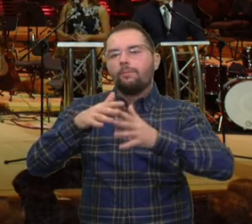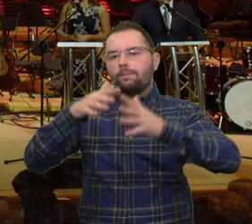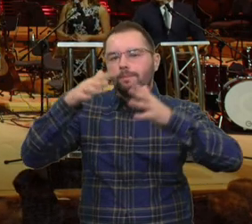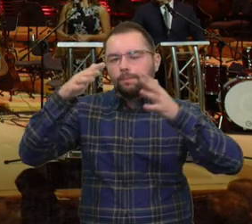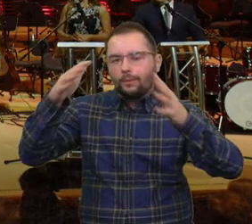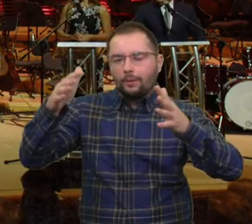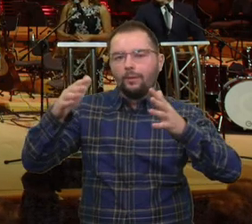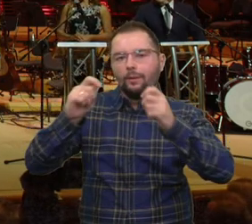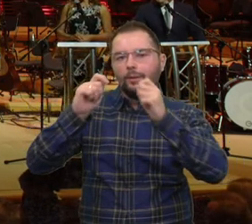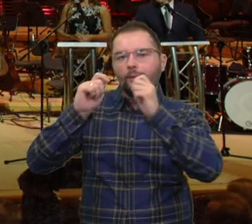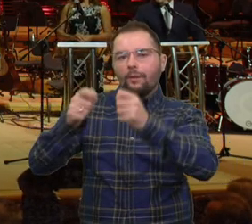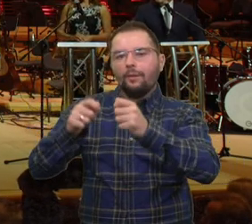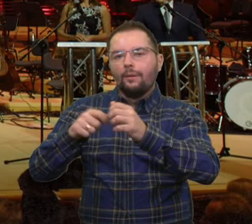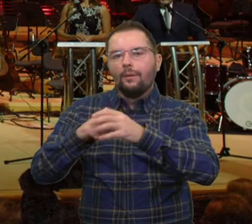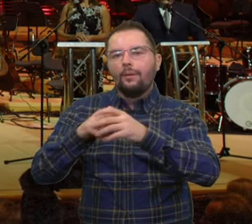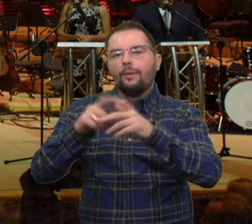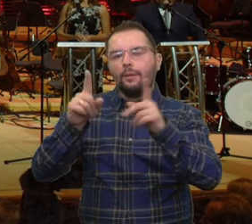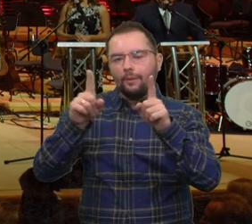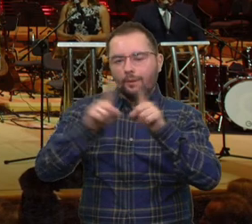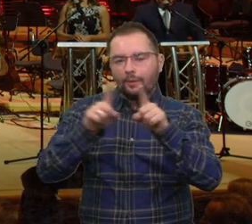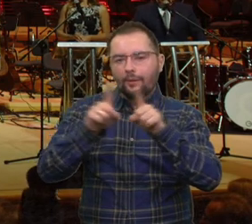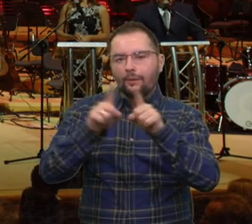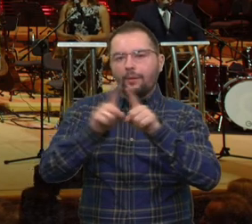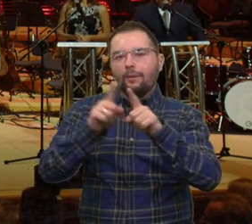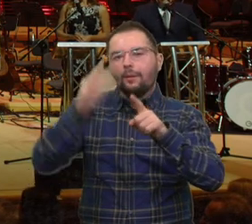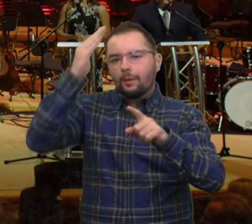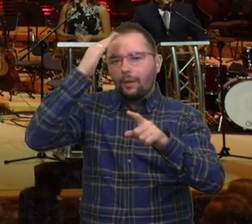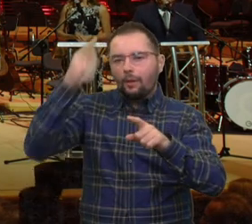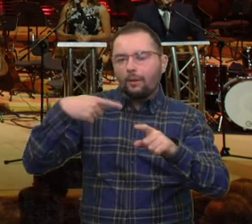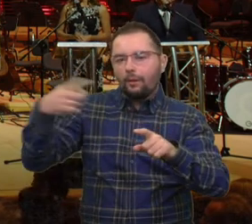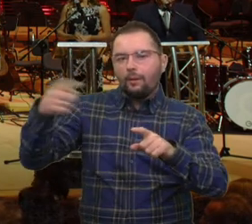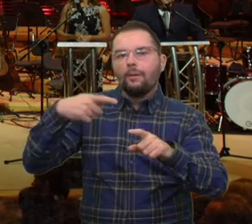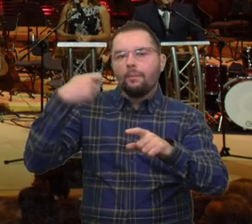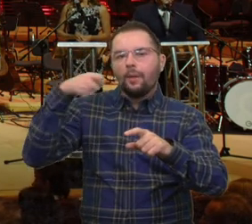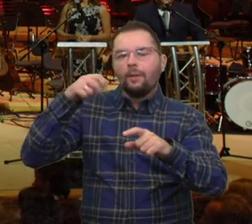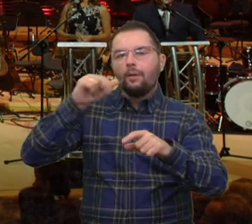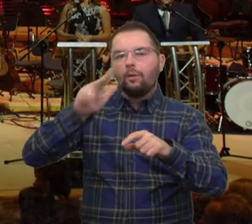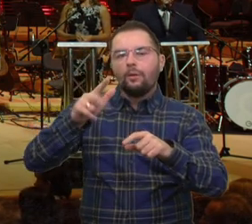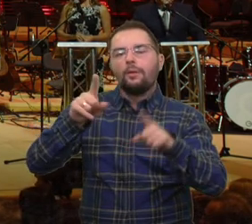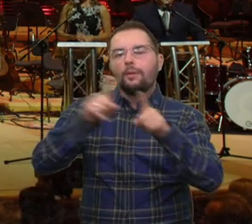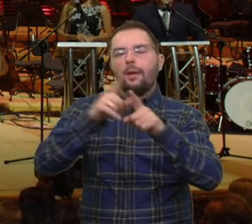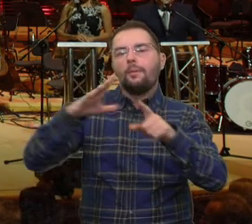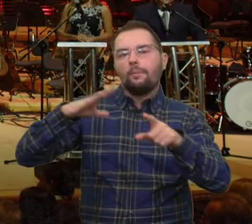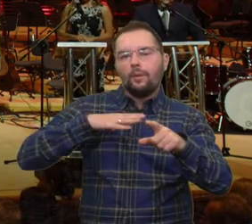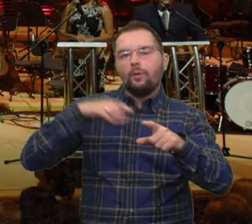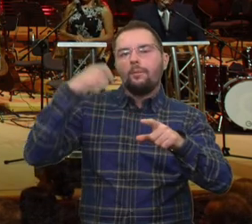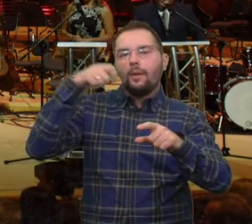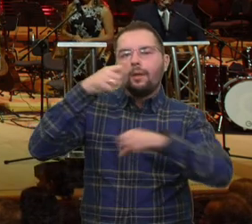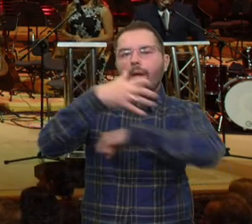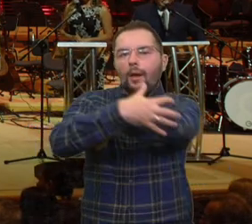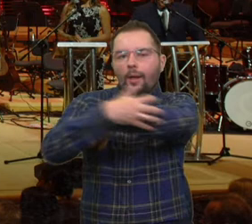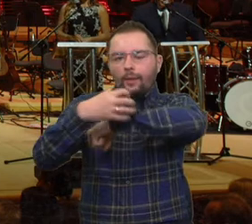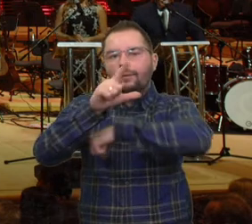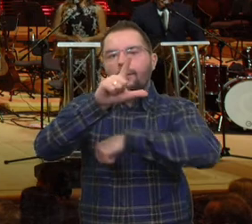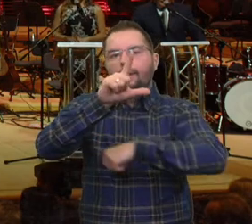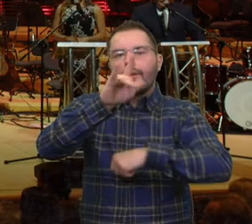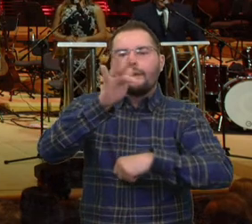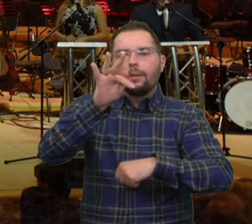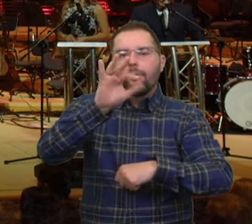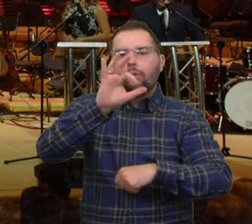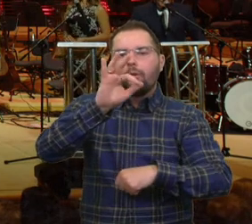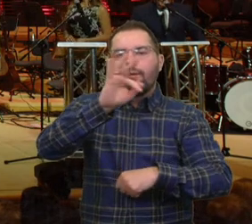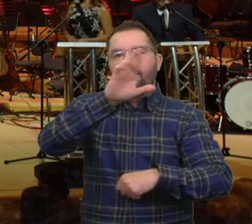mogli znajomością z panem prezydentem odpowiednio dłużej nacieszyć. Zygmunt Frankiewicz, były prezydent Gliwic oraz Piotr